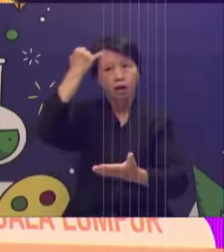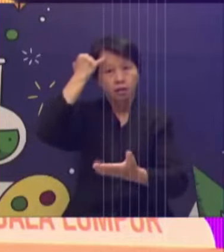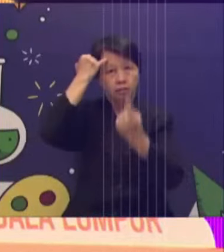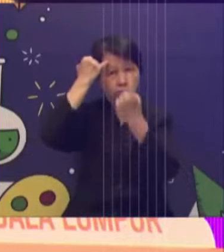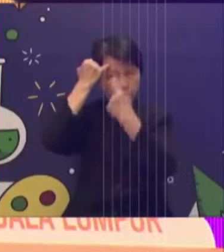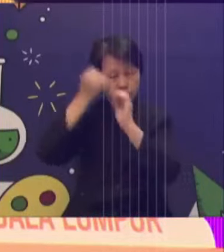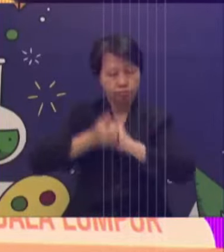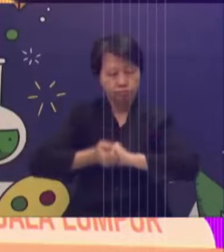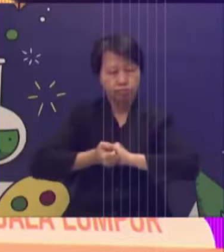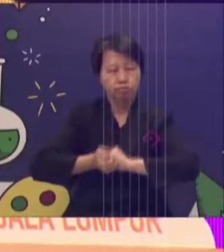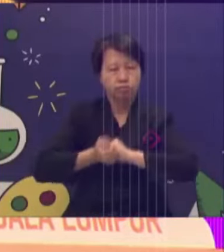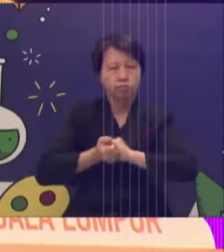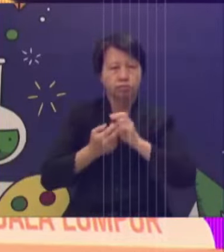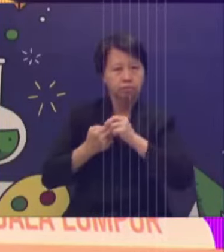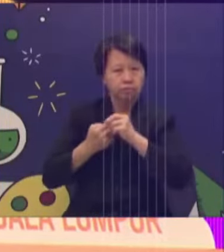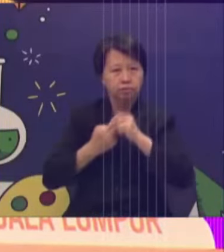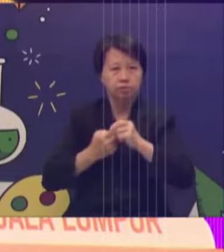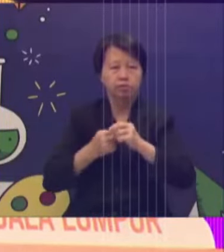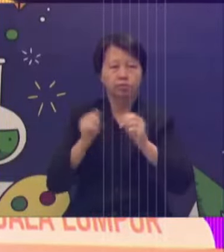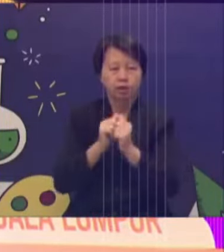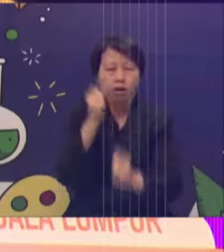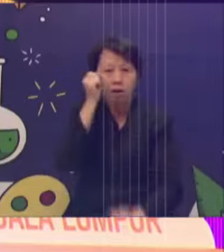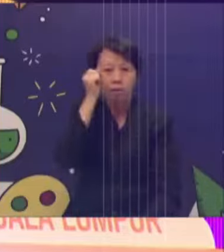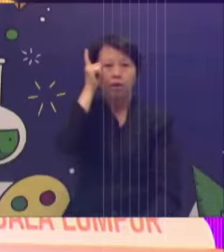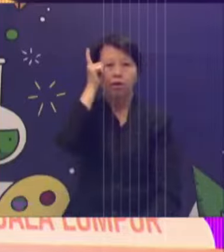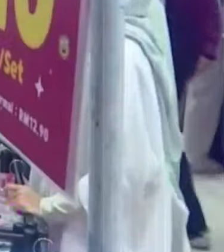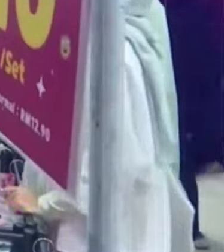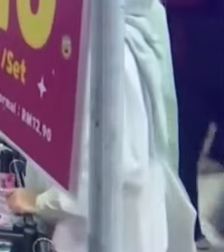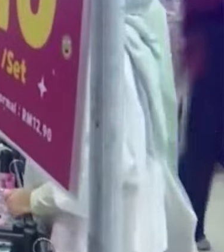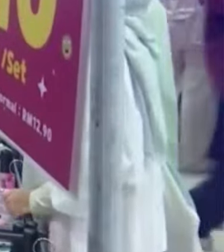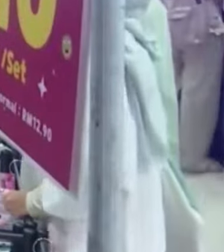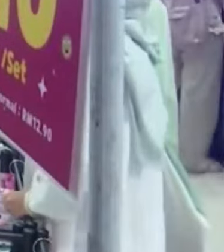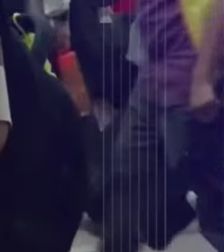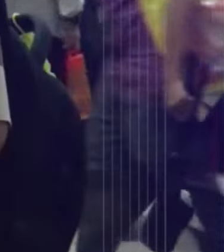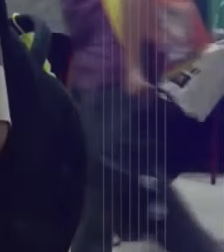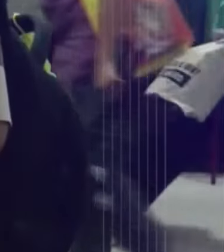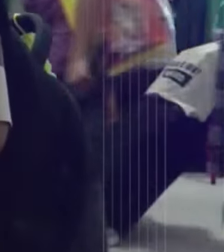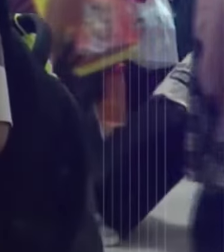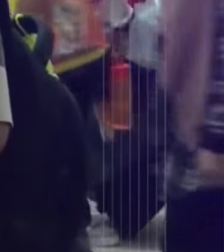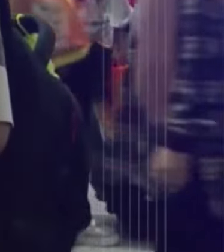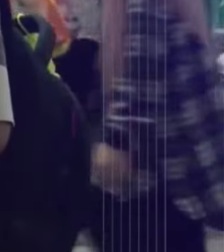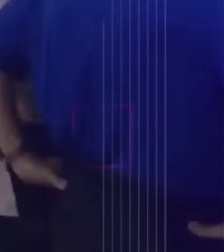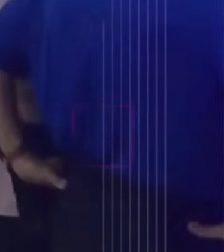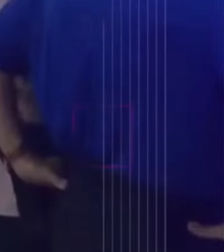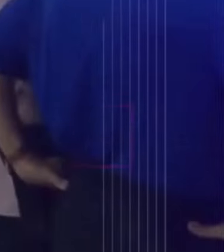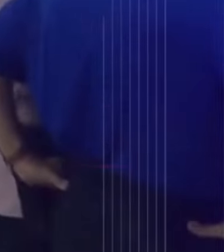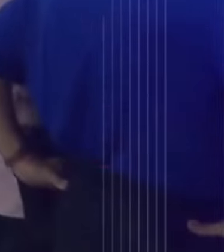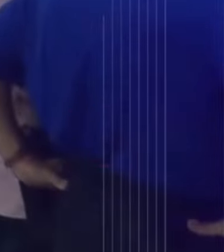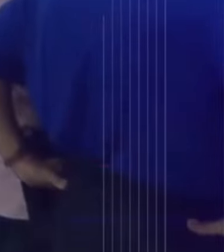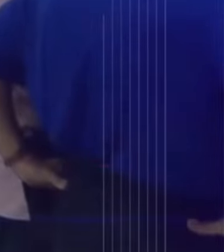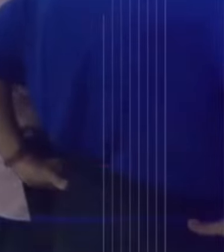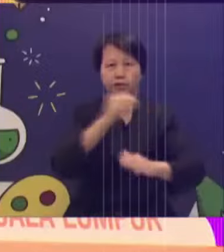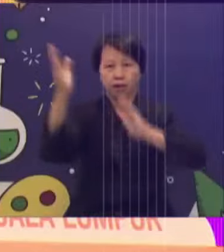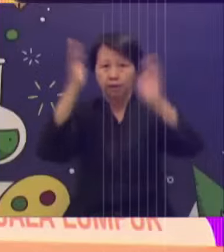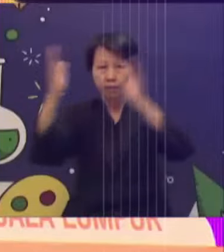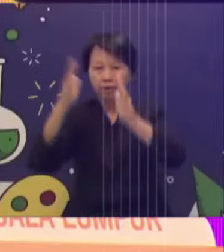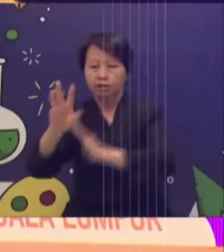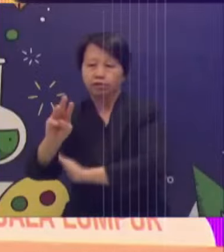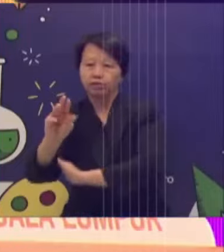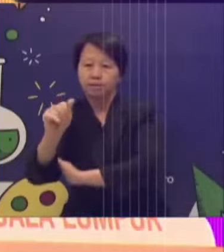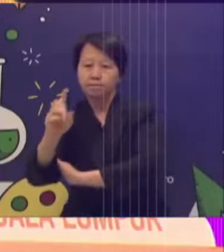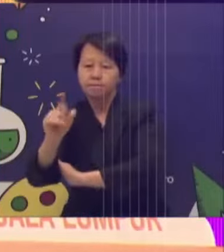dan serasi dengan kefahaman kita tentang Islam. Negara Malaysia dan Malaysia Madani